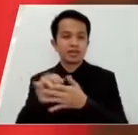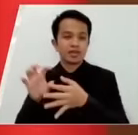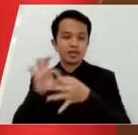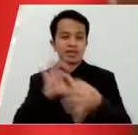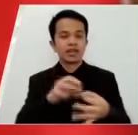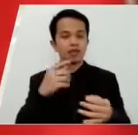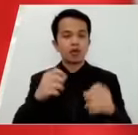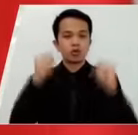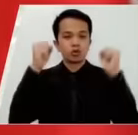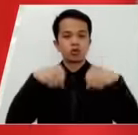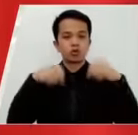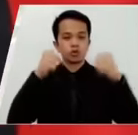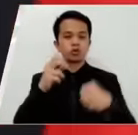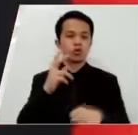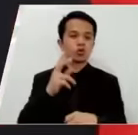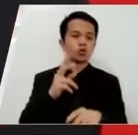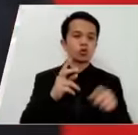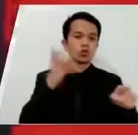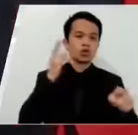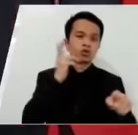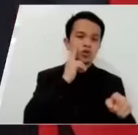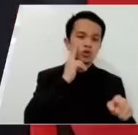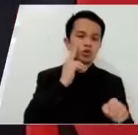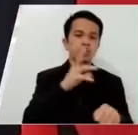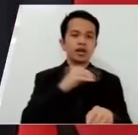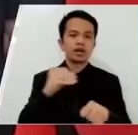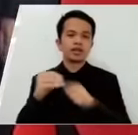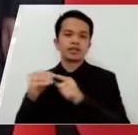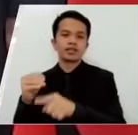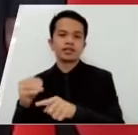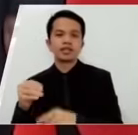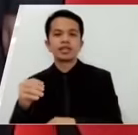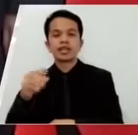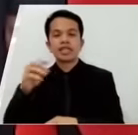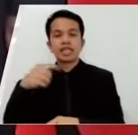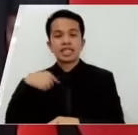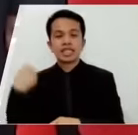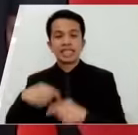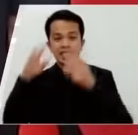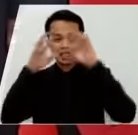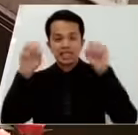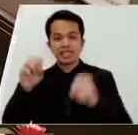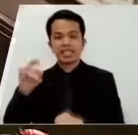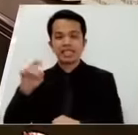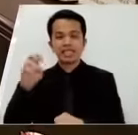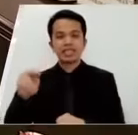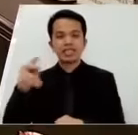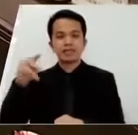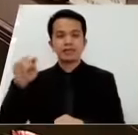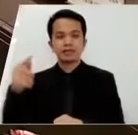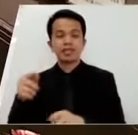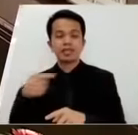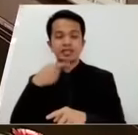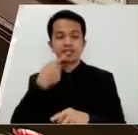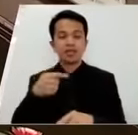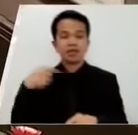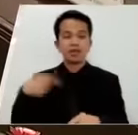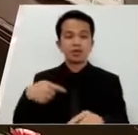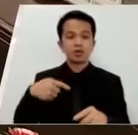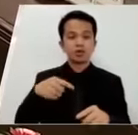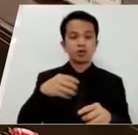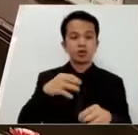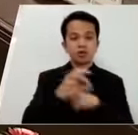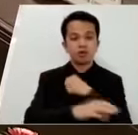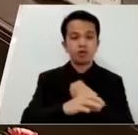sa pagitan ni na dating Pangulong Rodrigo Duterte at Chinese President Xi Jinping, sabi ng Chinese Foreign Ministry, Pilipinas